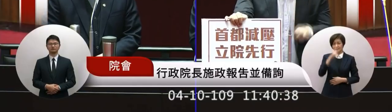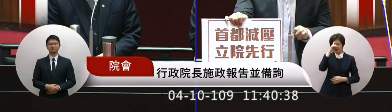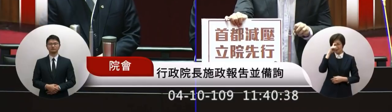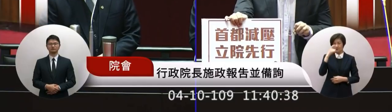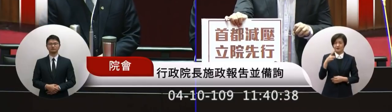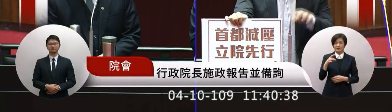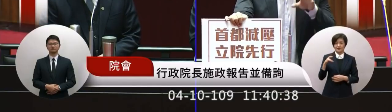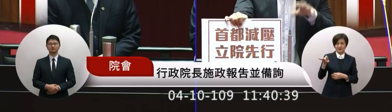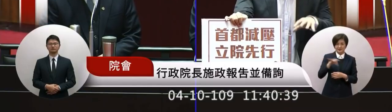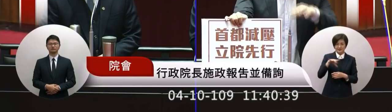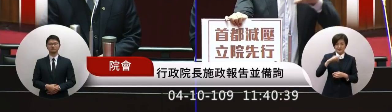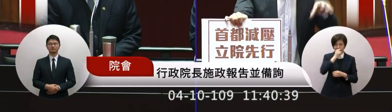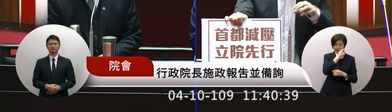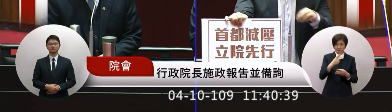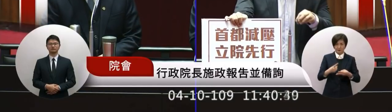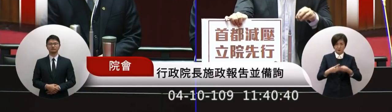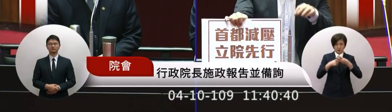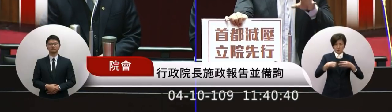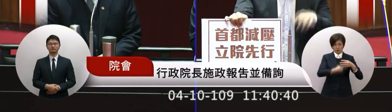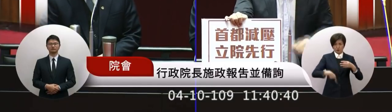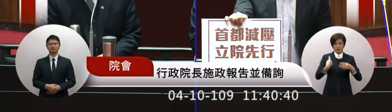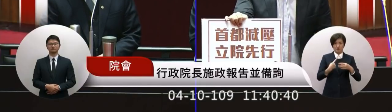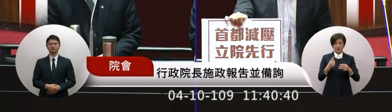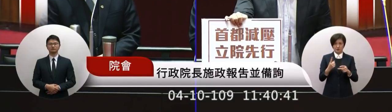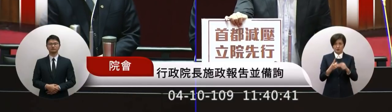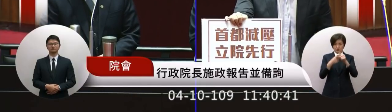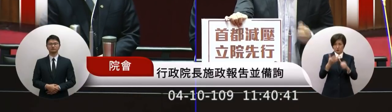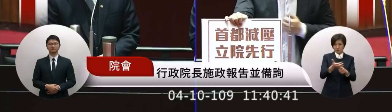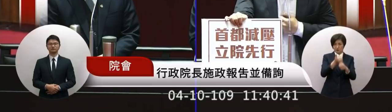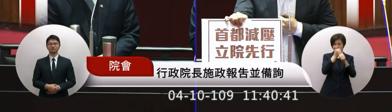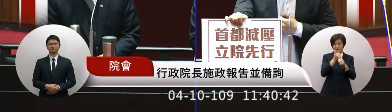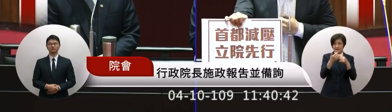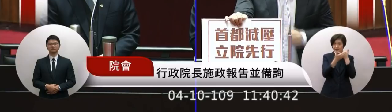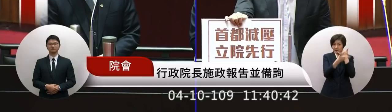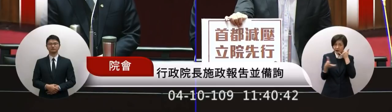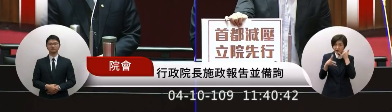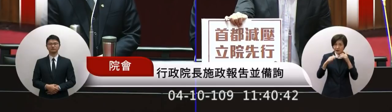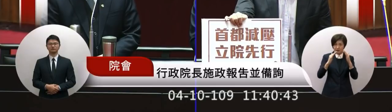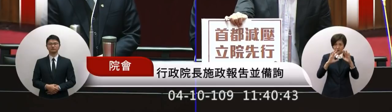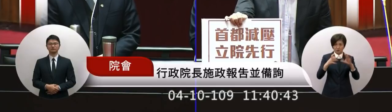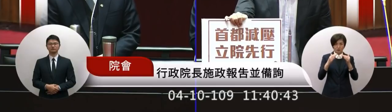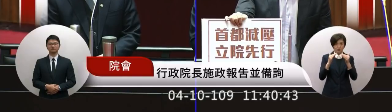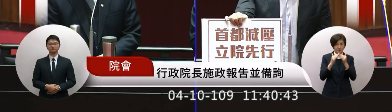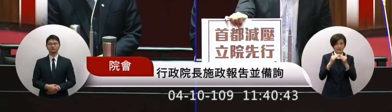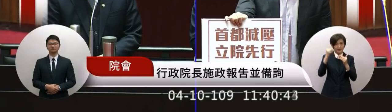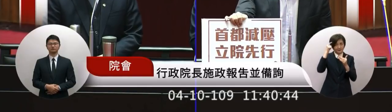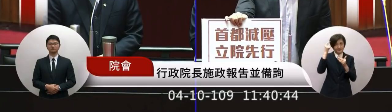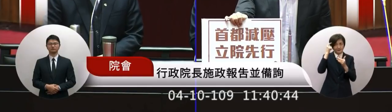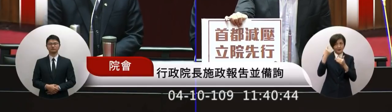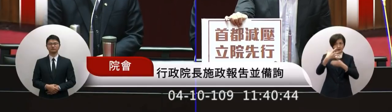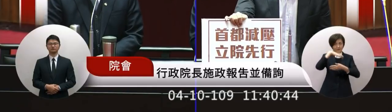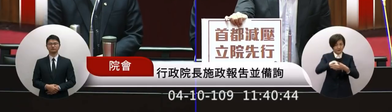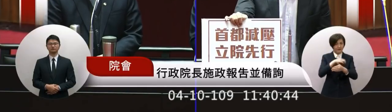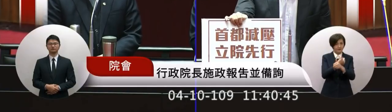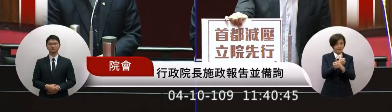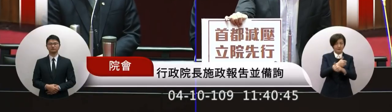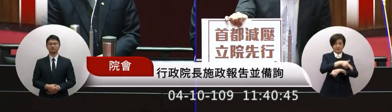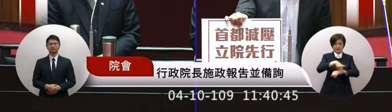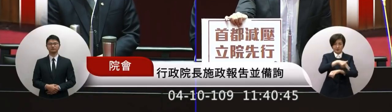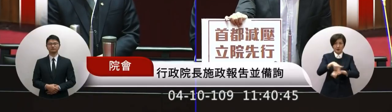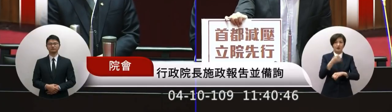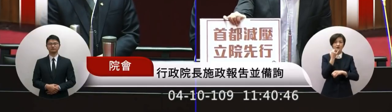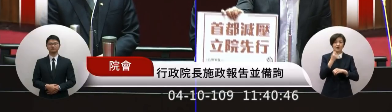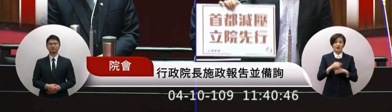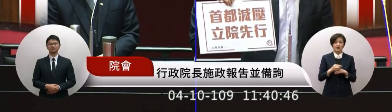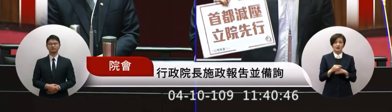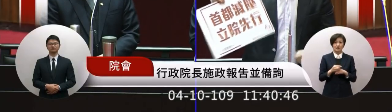湾交通，以台湾中心海洋国家的一个想法来思考到，咱国会是毋是有会当刷所